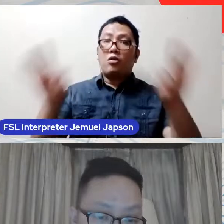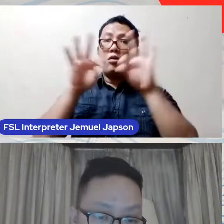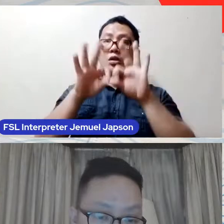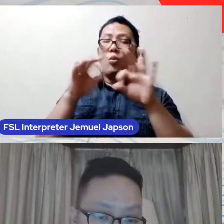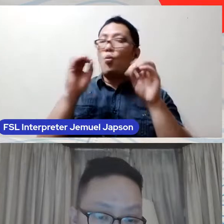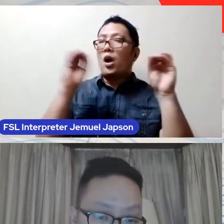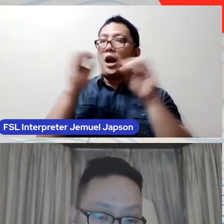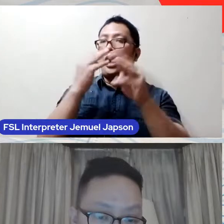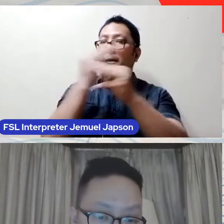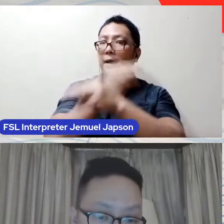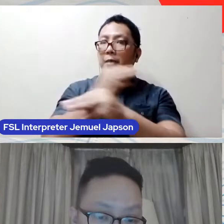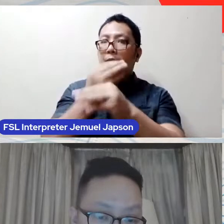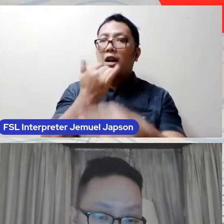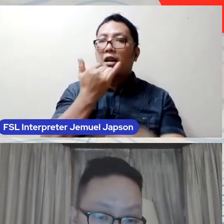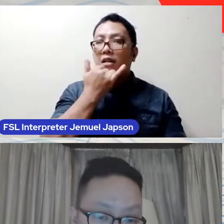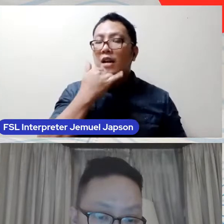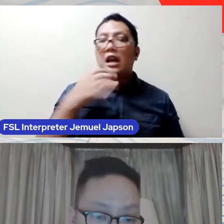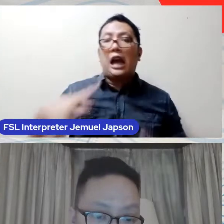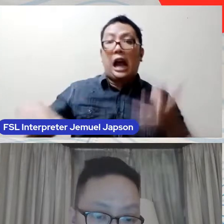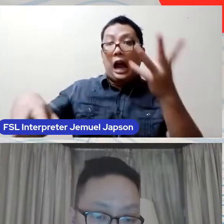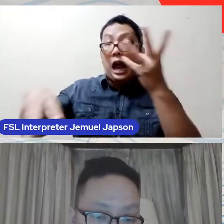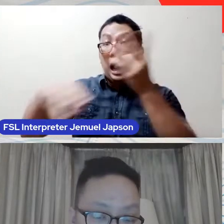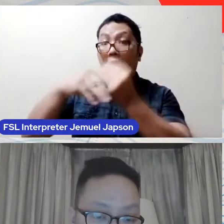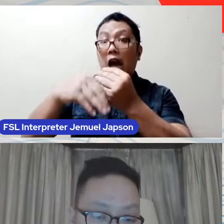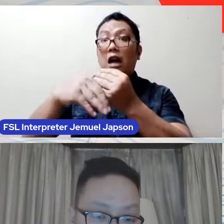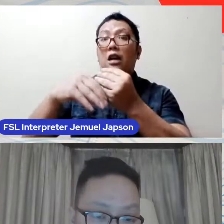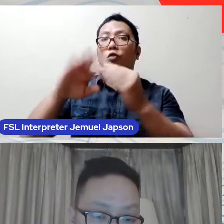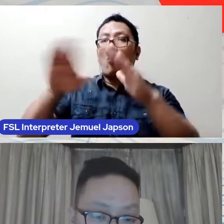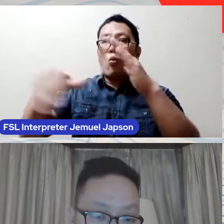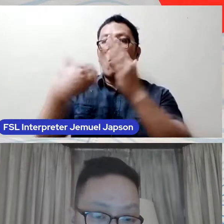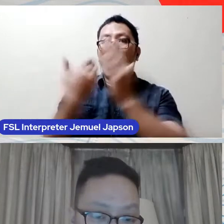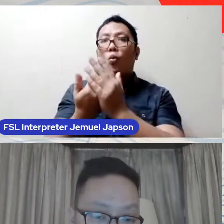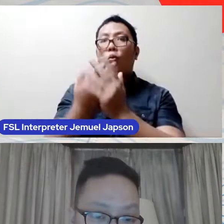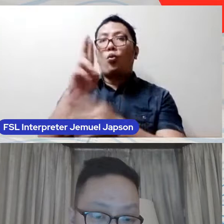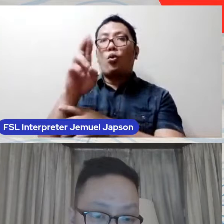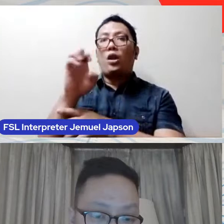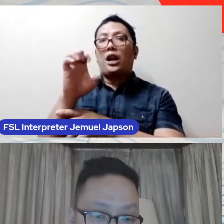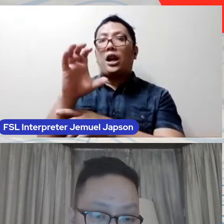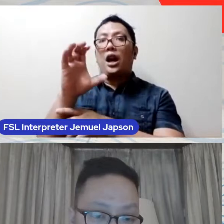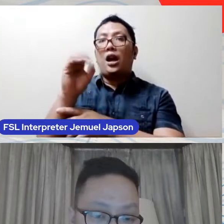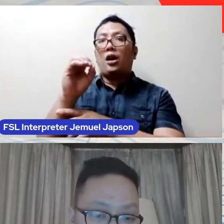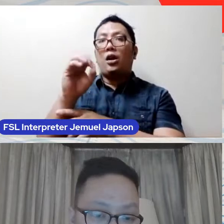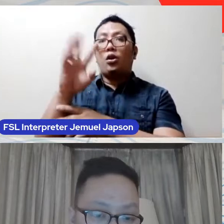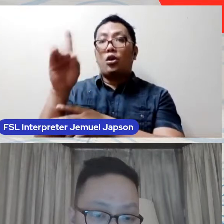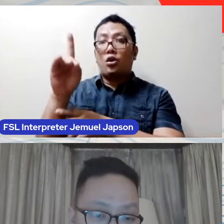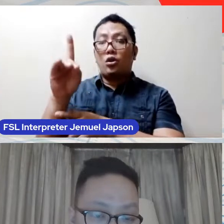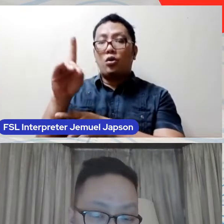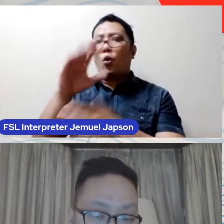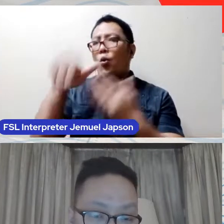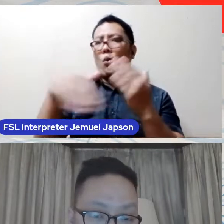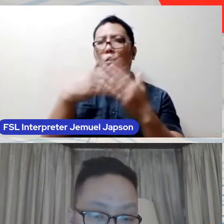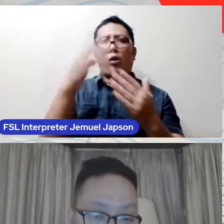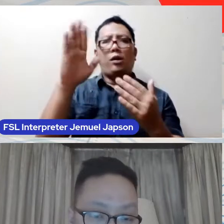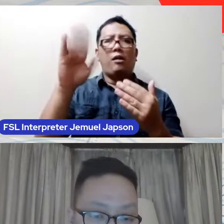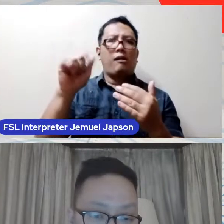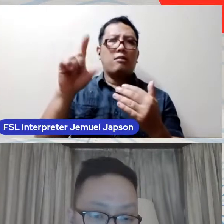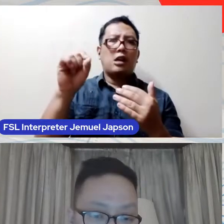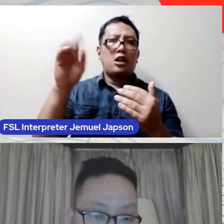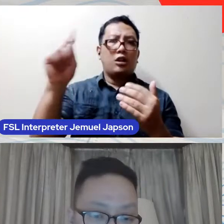error dyan, na-add natin ng maayos yung mga record, lahat ng balota na account natin, kung